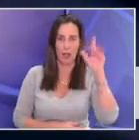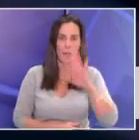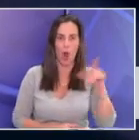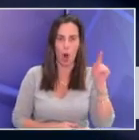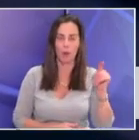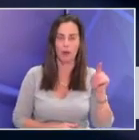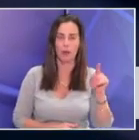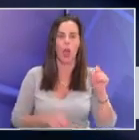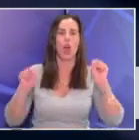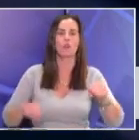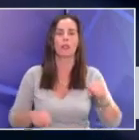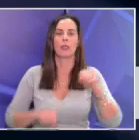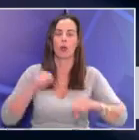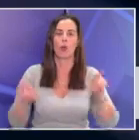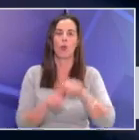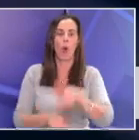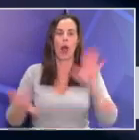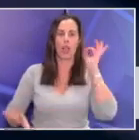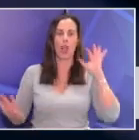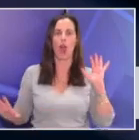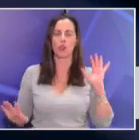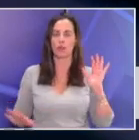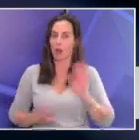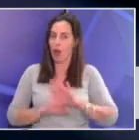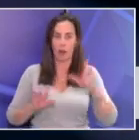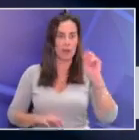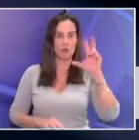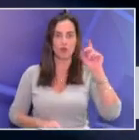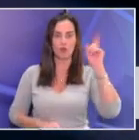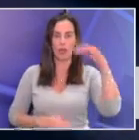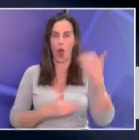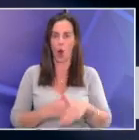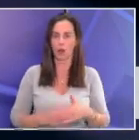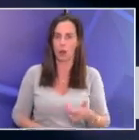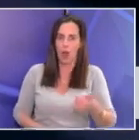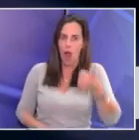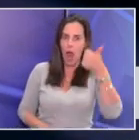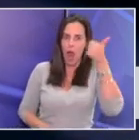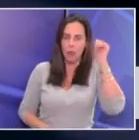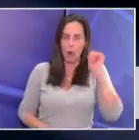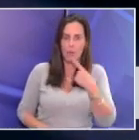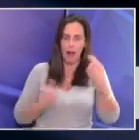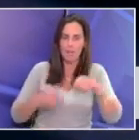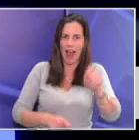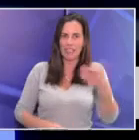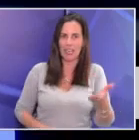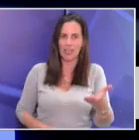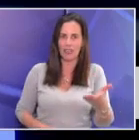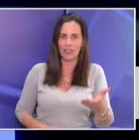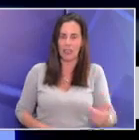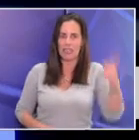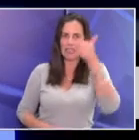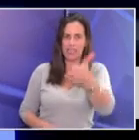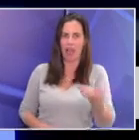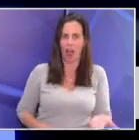באירופה, השליטים התנהגו בצורה כזאת לנשים. רק ב-20-30 שנה האחרונות. אתמול דיבר חבר כנסת כך לשרה